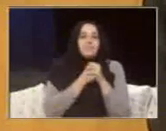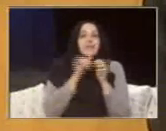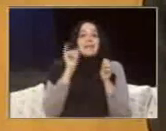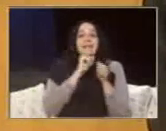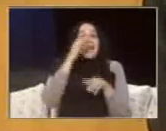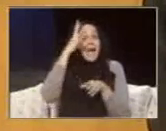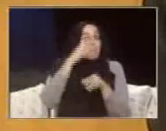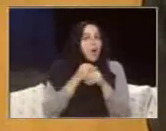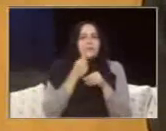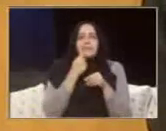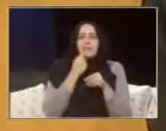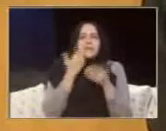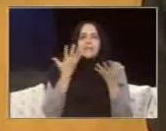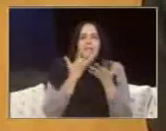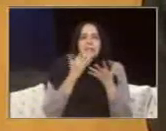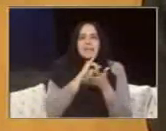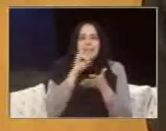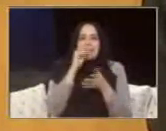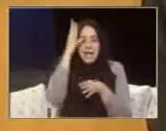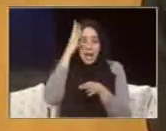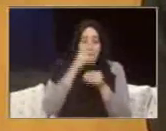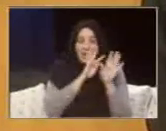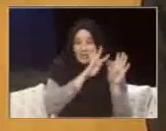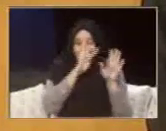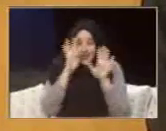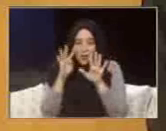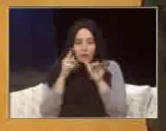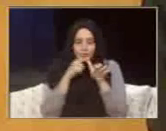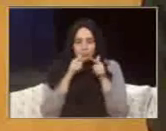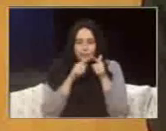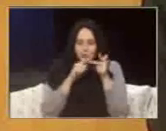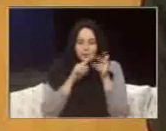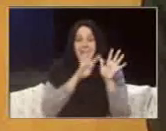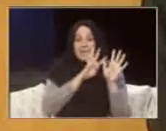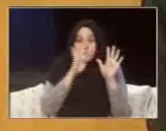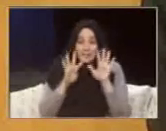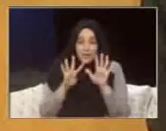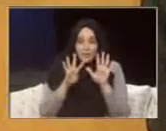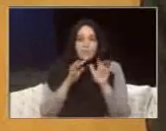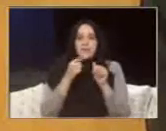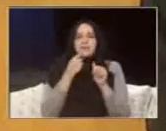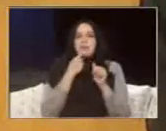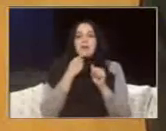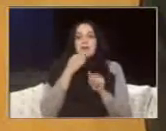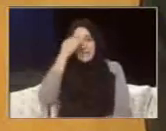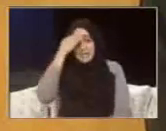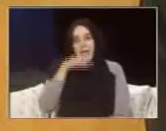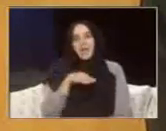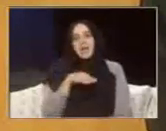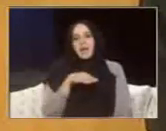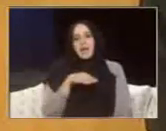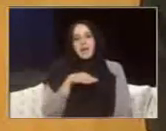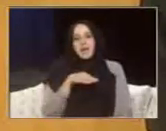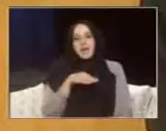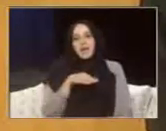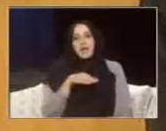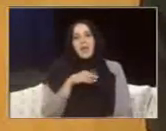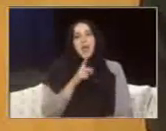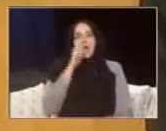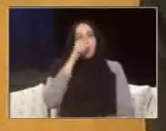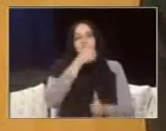أحصاها، قالوا كين الإحصاء، وهو الإحصاء بمعنى المعرفة، معرفتها هو